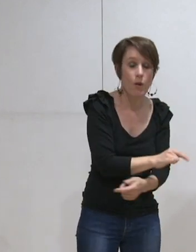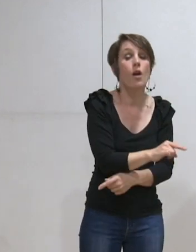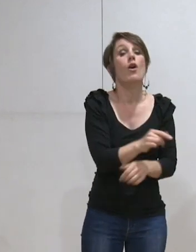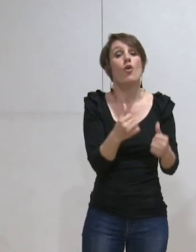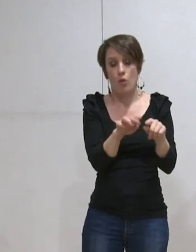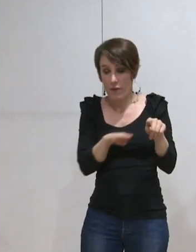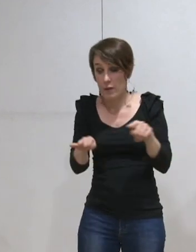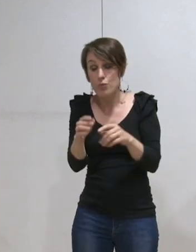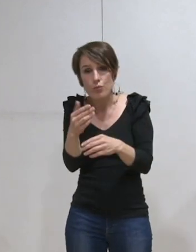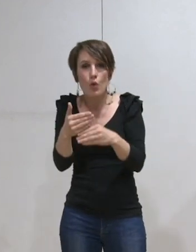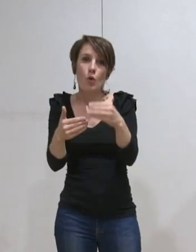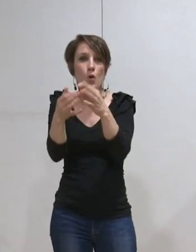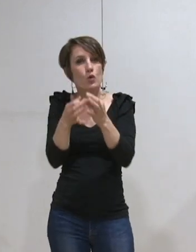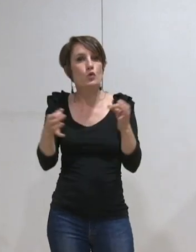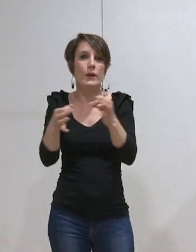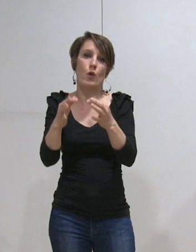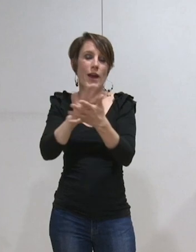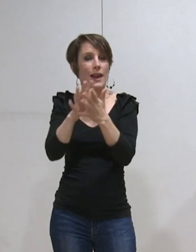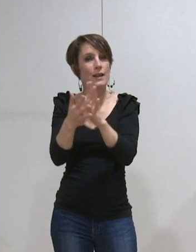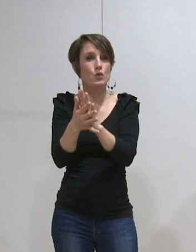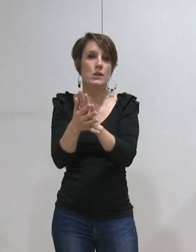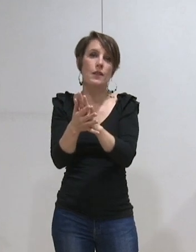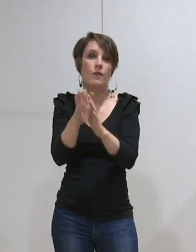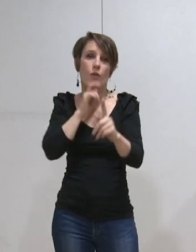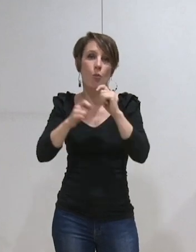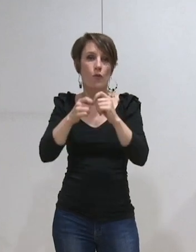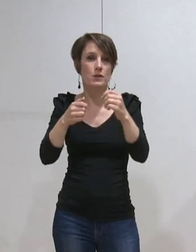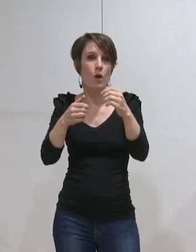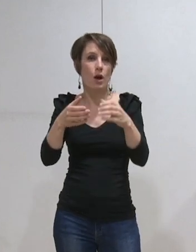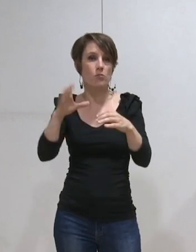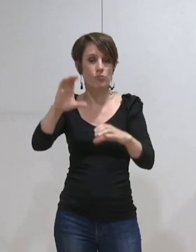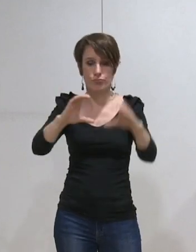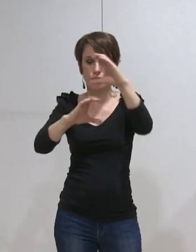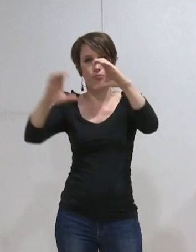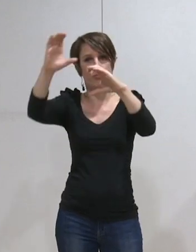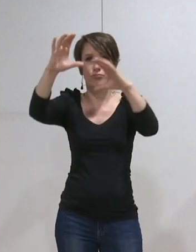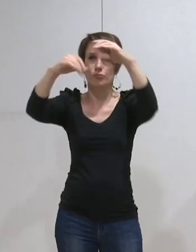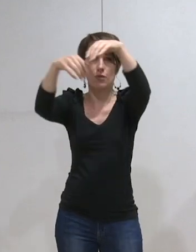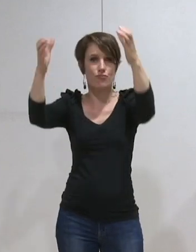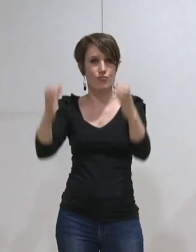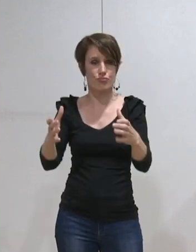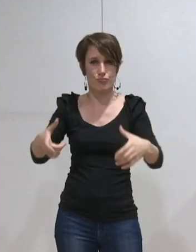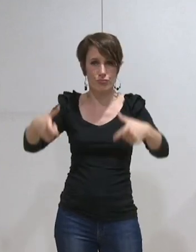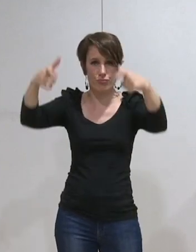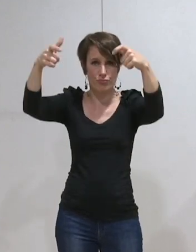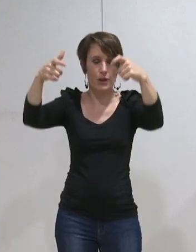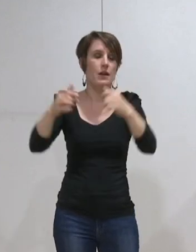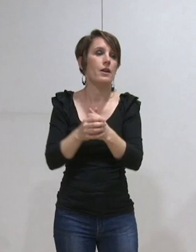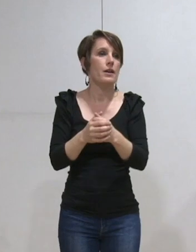forme de bâtiment modulairire le coût est de 590000 € Hors Taxe